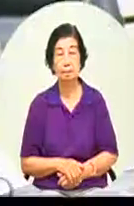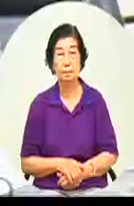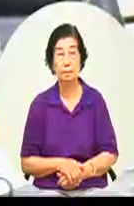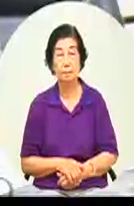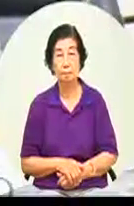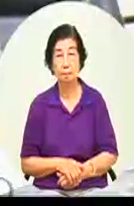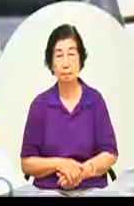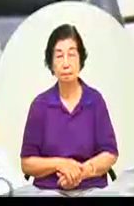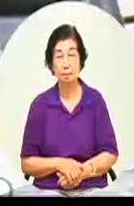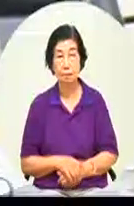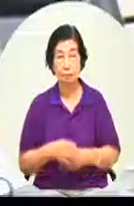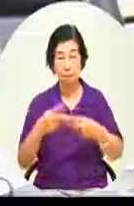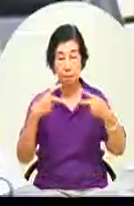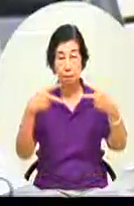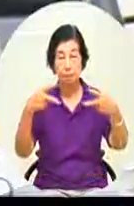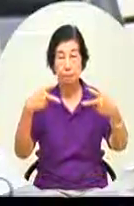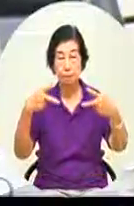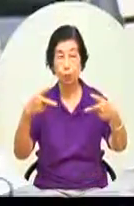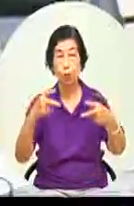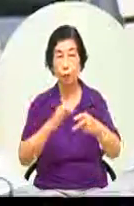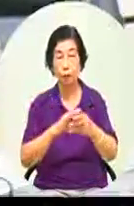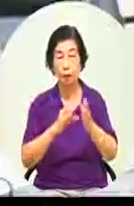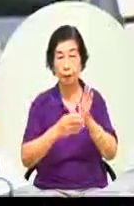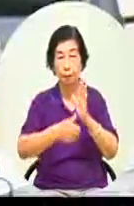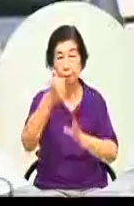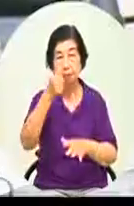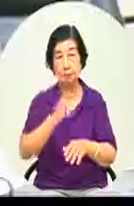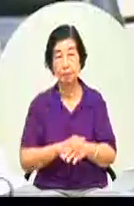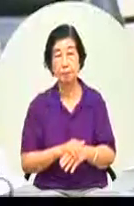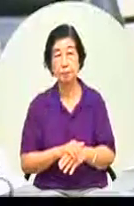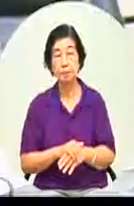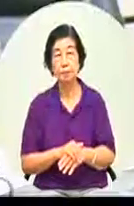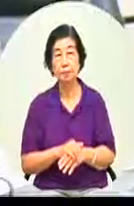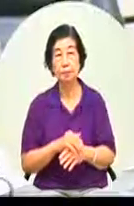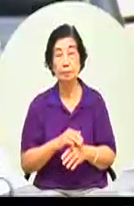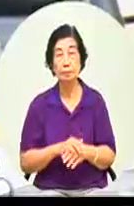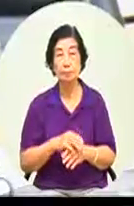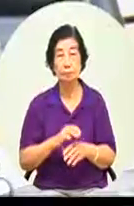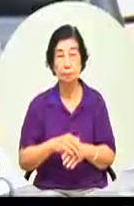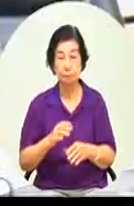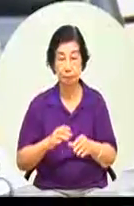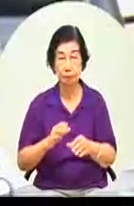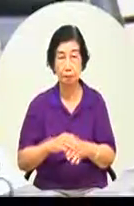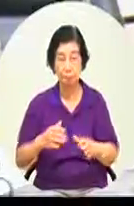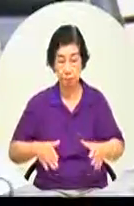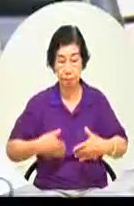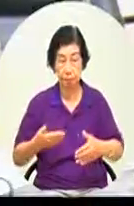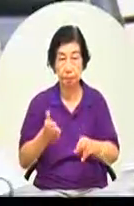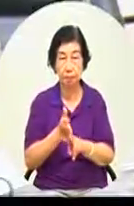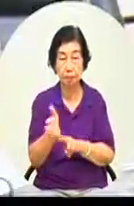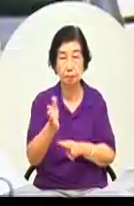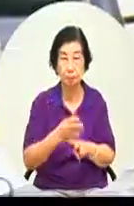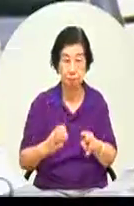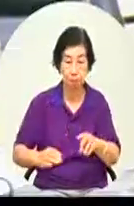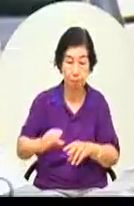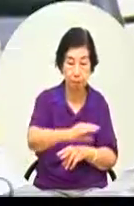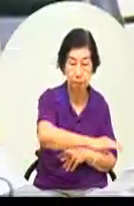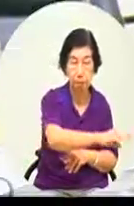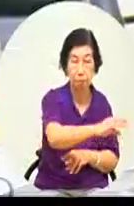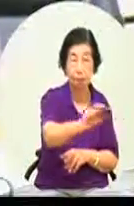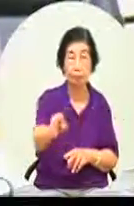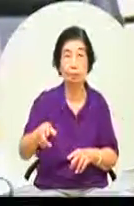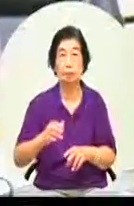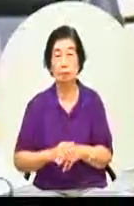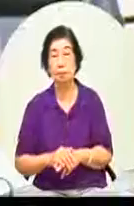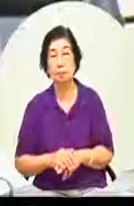我们的捷运局的吴局长，我们的环状轻轨第一期我们何时完工，然后